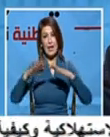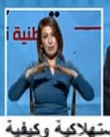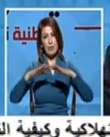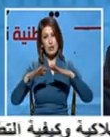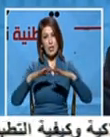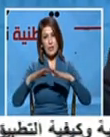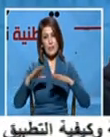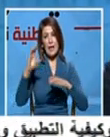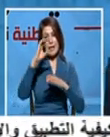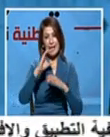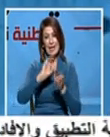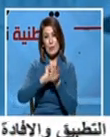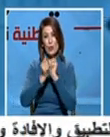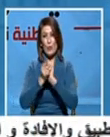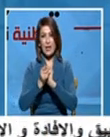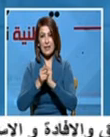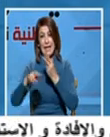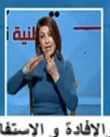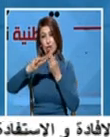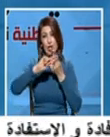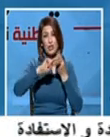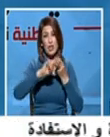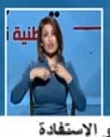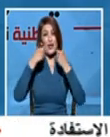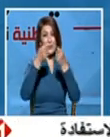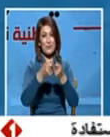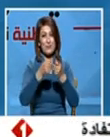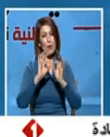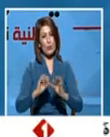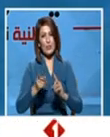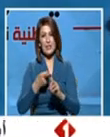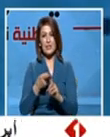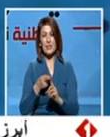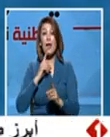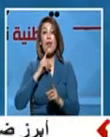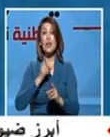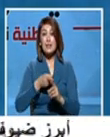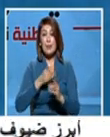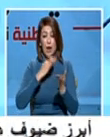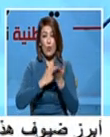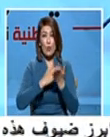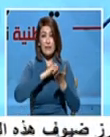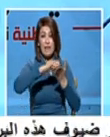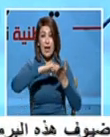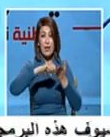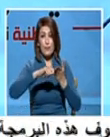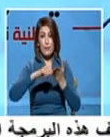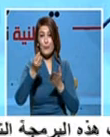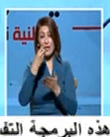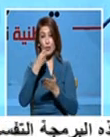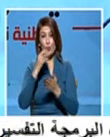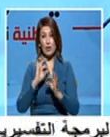المسبقة نتاع الصندوق، ومن بعد يتم استرجاع المصاريف نتاعو. لازم لوردونونس. لوردونونس الوصفة لازمة. إيش نقول لك؟